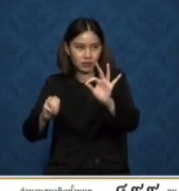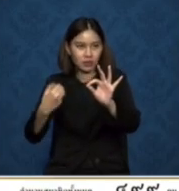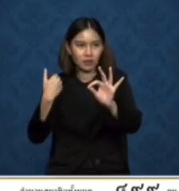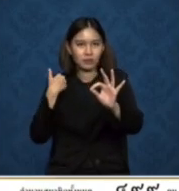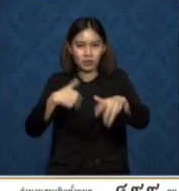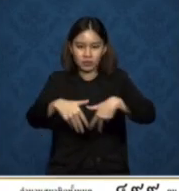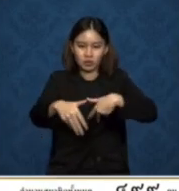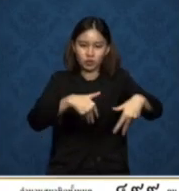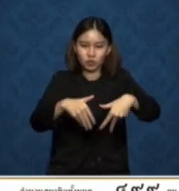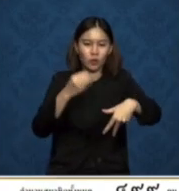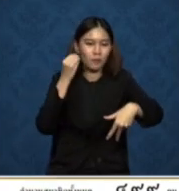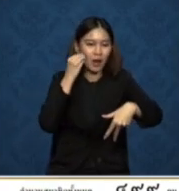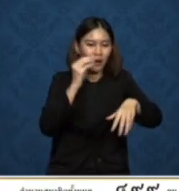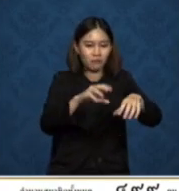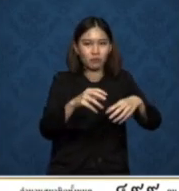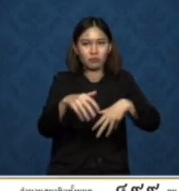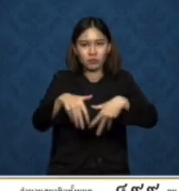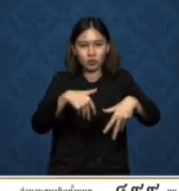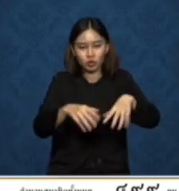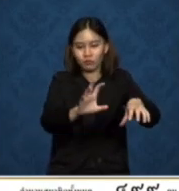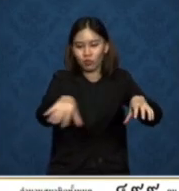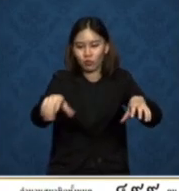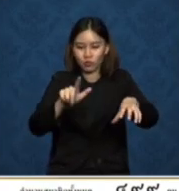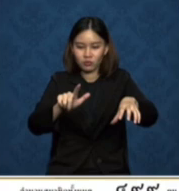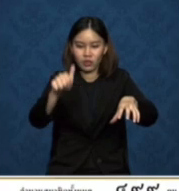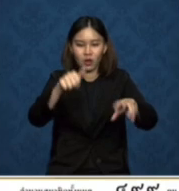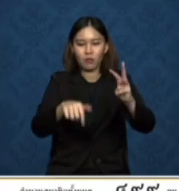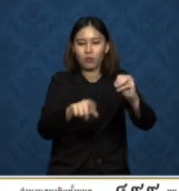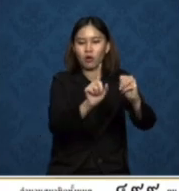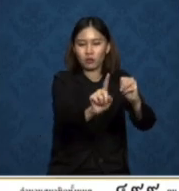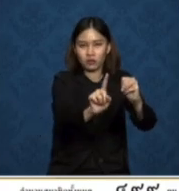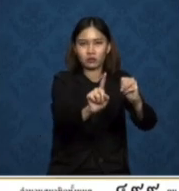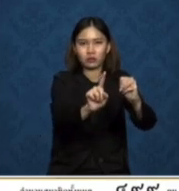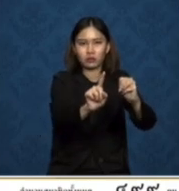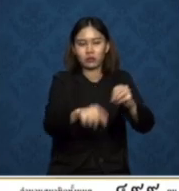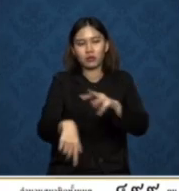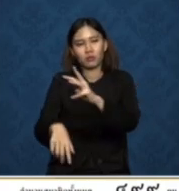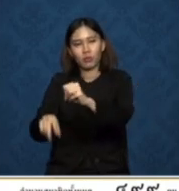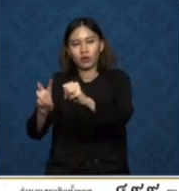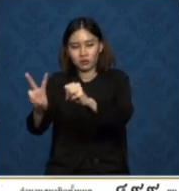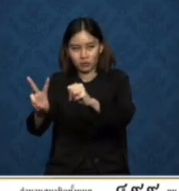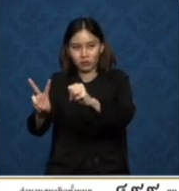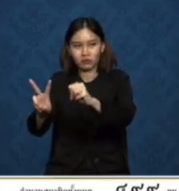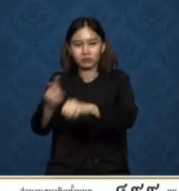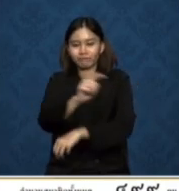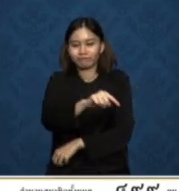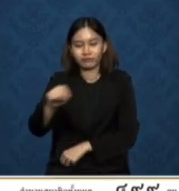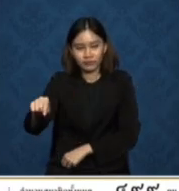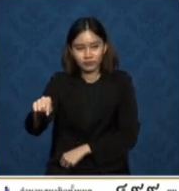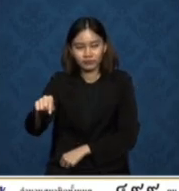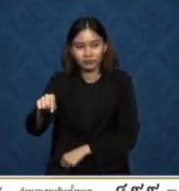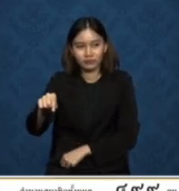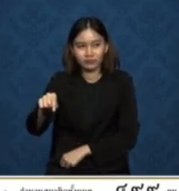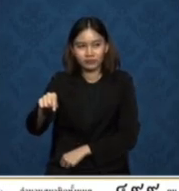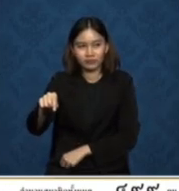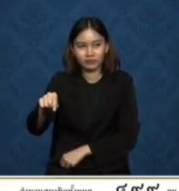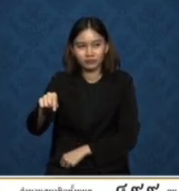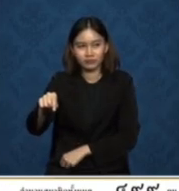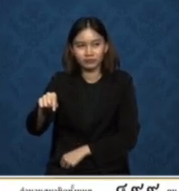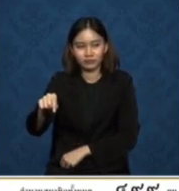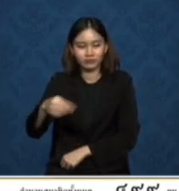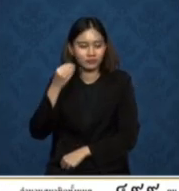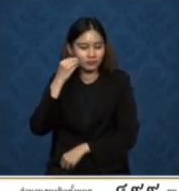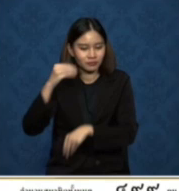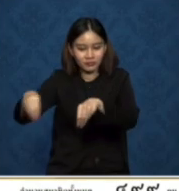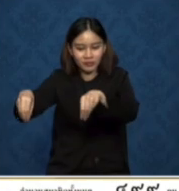มประชากร 2 หมู่บ้าน หลัก คื arriver หมู่ที่ 1 บ้านสูงเนิน Later, 2 บ้านตระแบ็กและ หมู่บ้านใก้